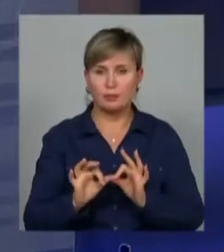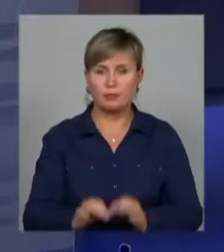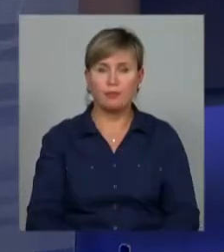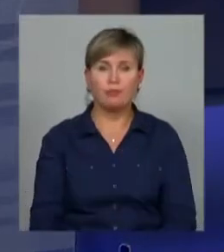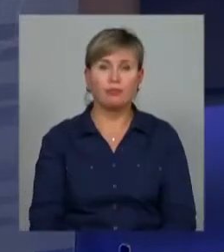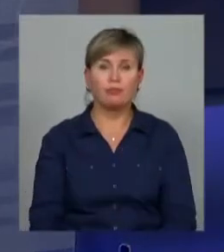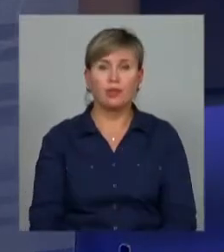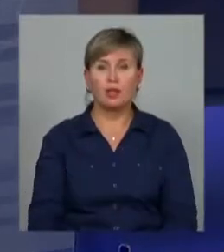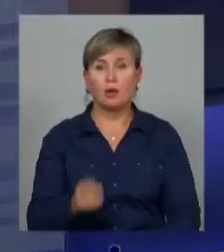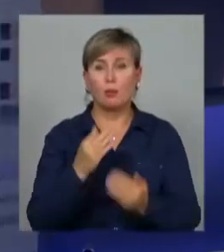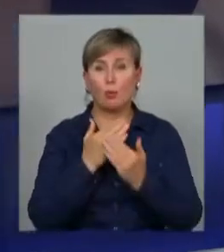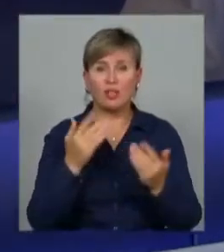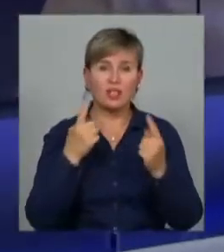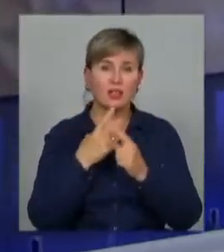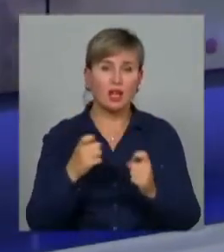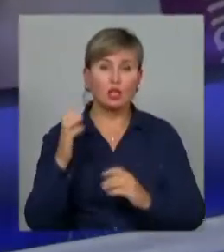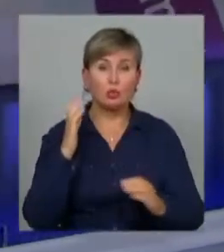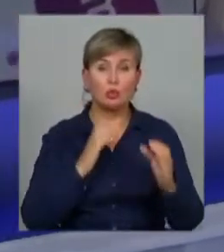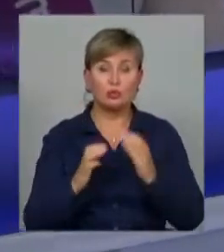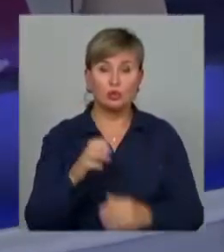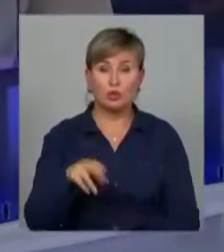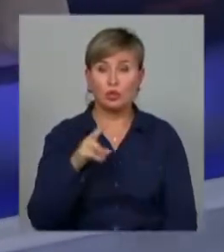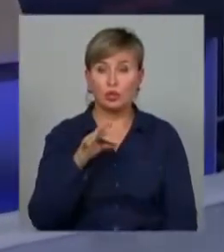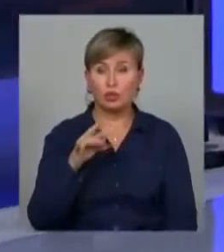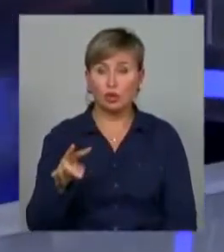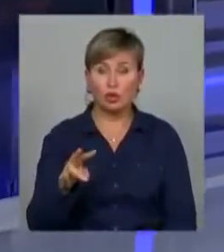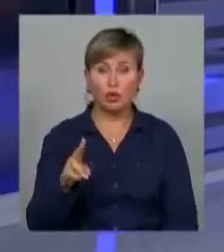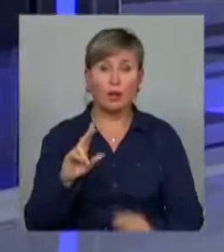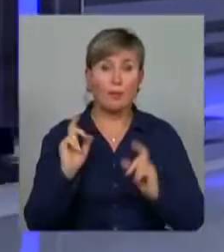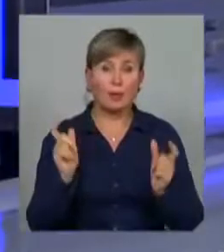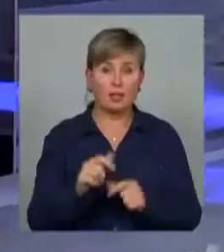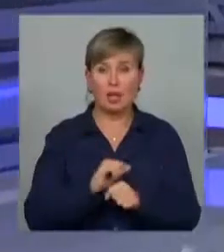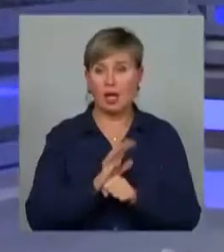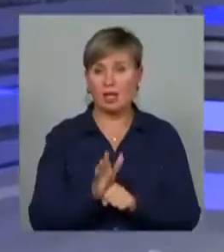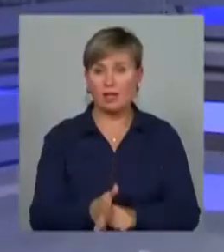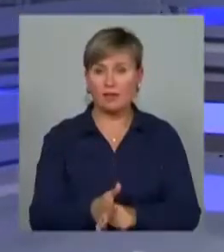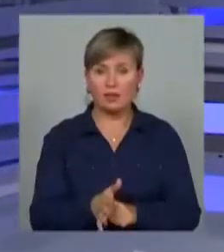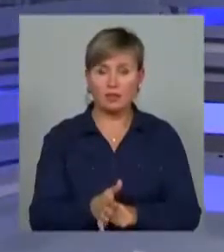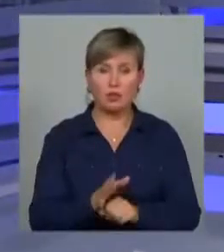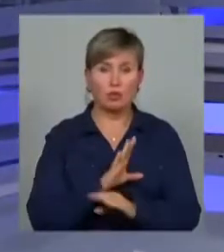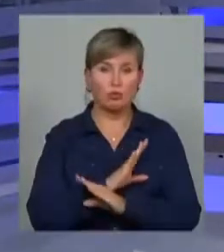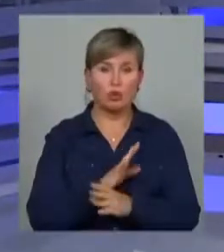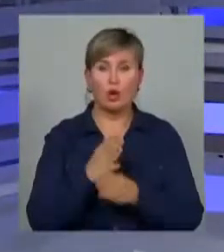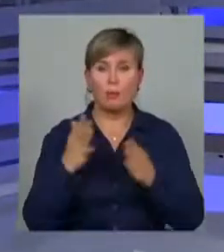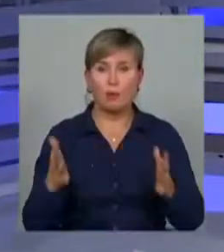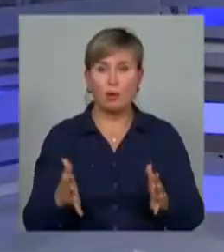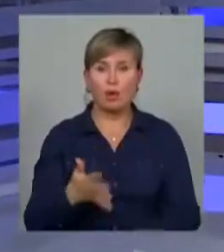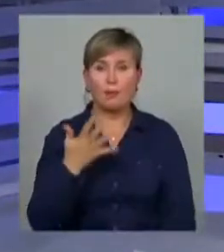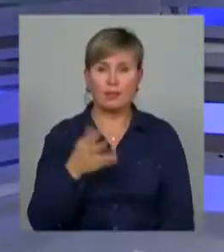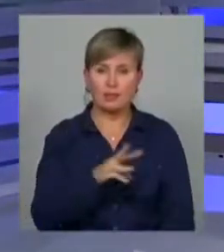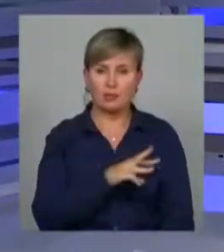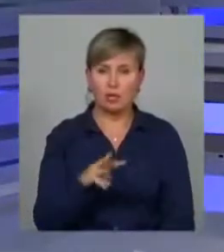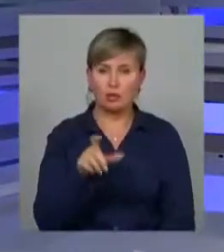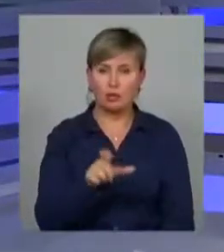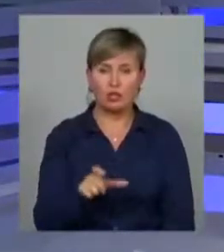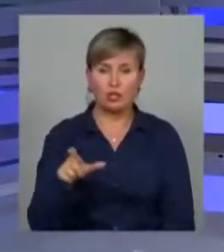Тем временем, по последним данным университета Джона Хопкинса, пандемия коронавируса унесла жизни более 5 миллионов